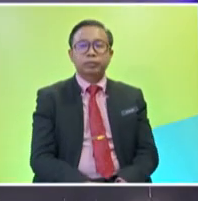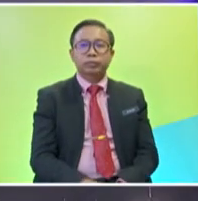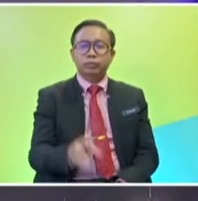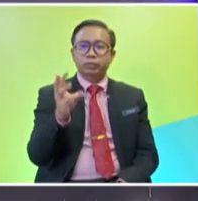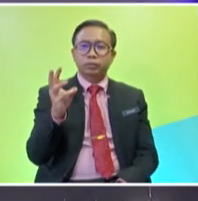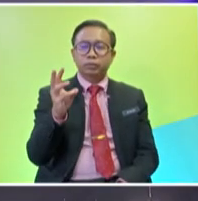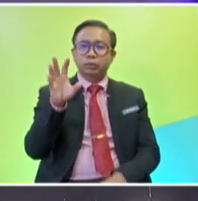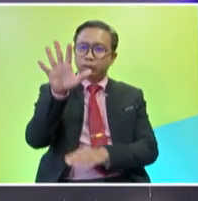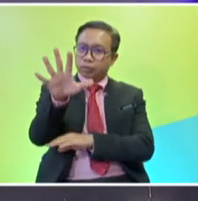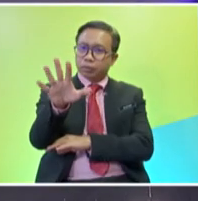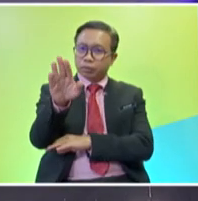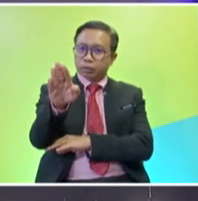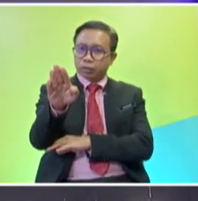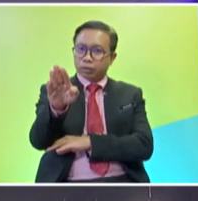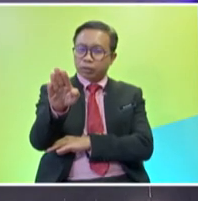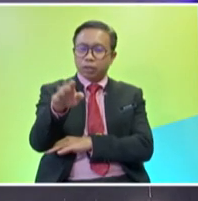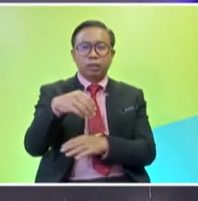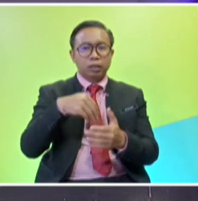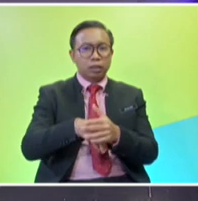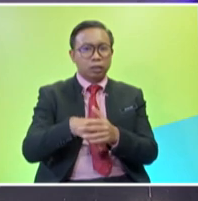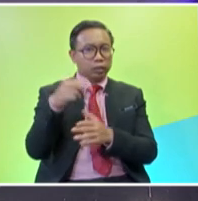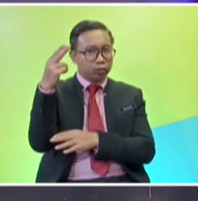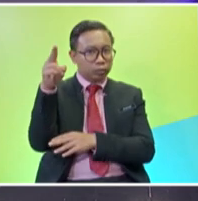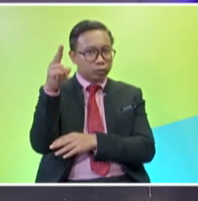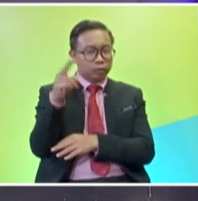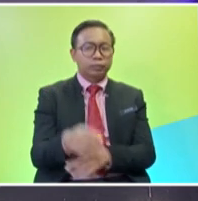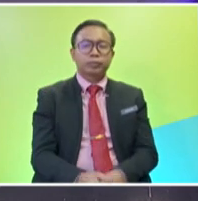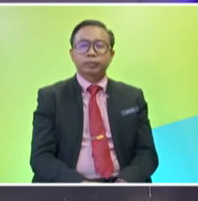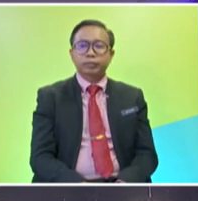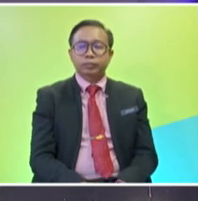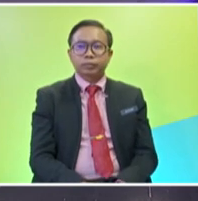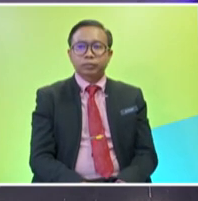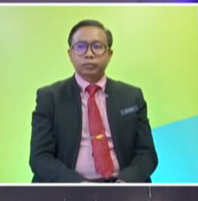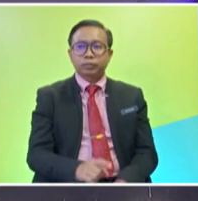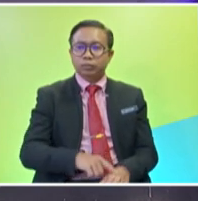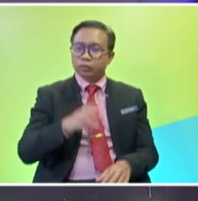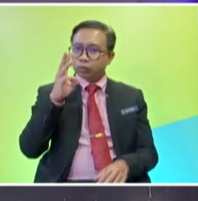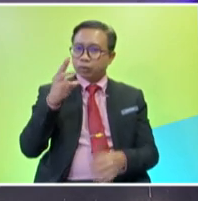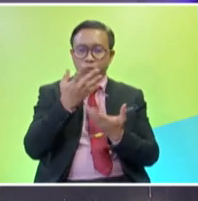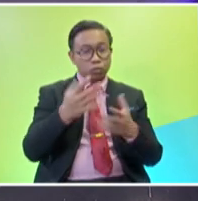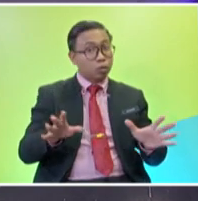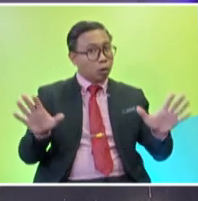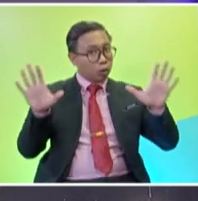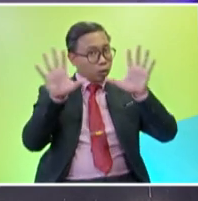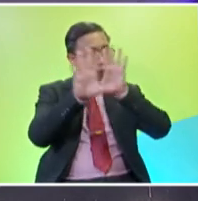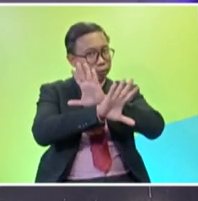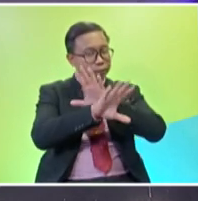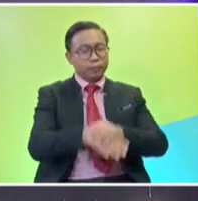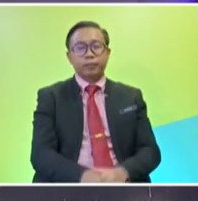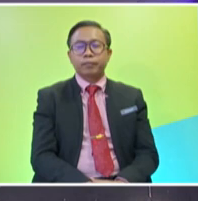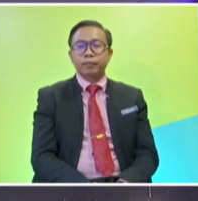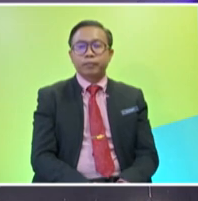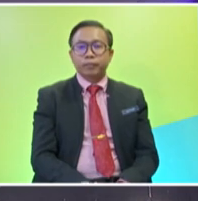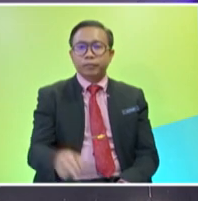kalau Ivan berada dalam hutan suka hiking masukkan Oke kalau pukul 6 sudah gelap di kawasan